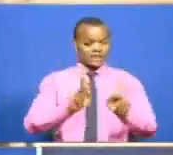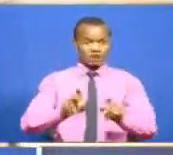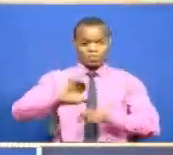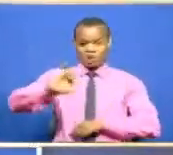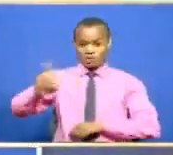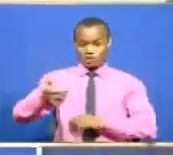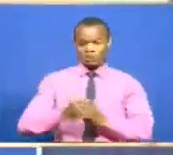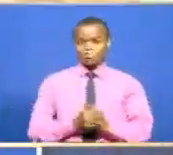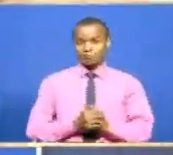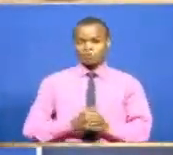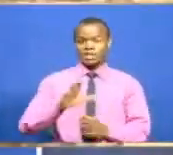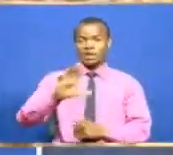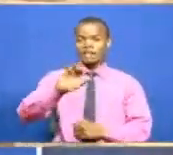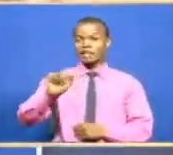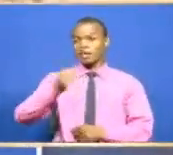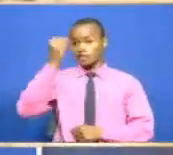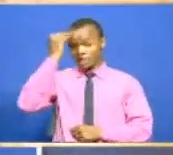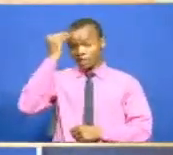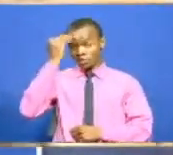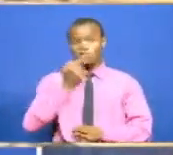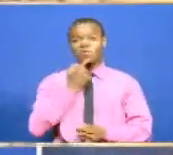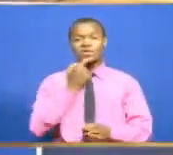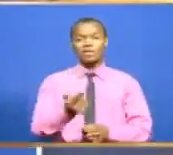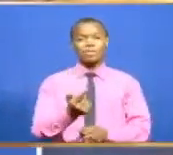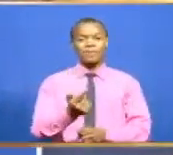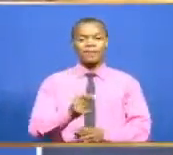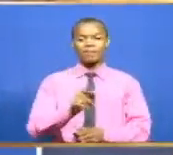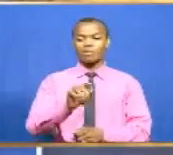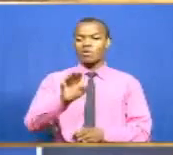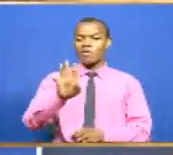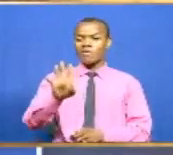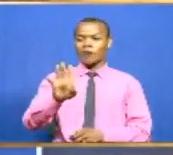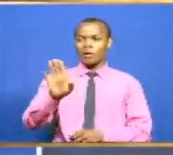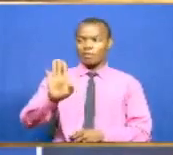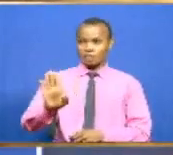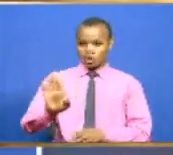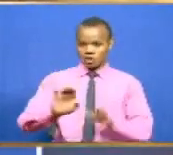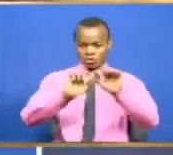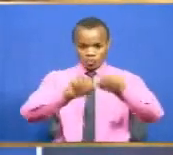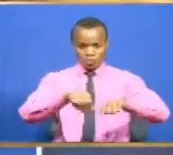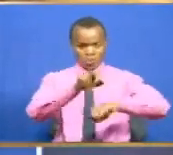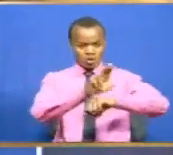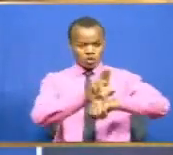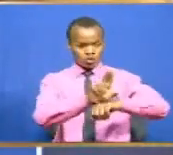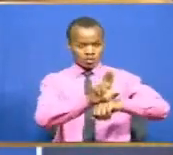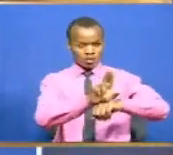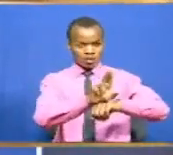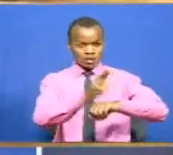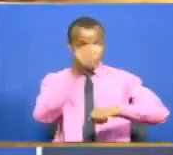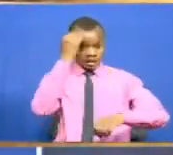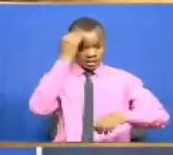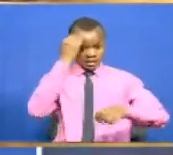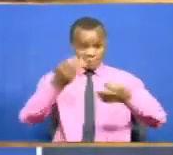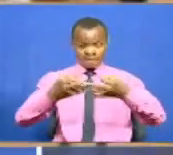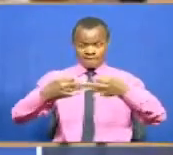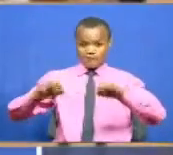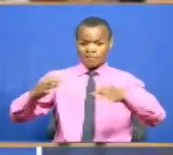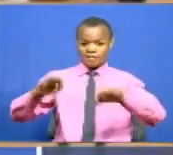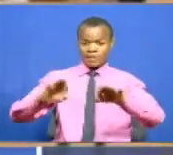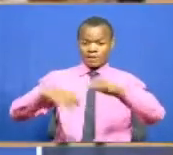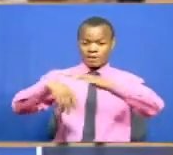elimu George Magoha alisema shilingi bilioni 4 zitatolewa kwa mpango wa elimu ya bure ya shule za